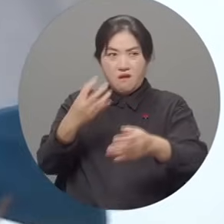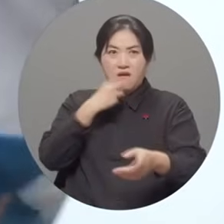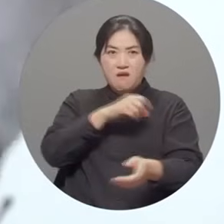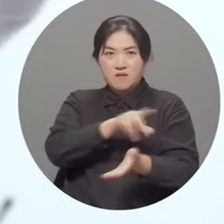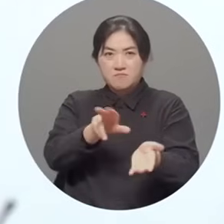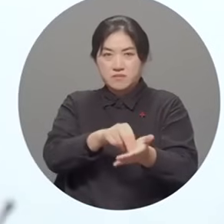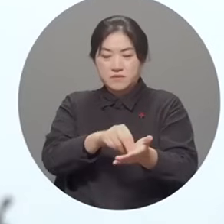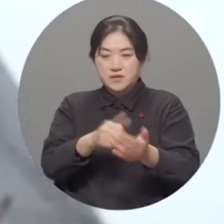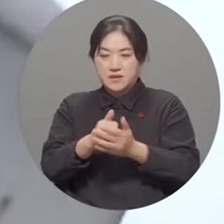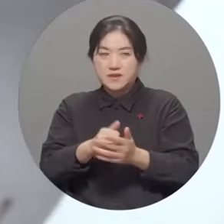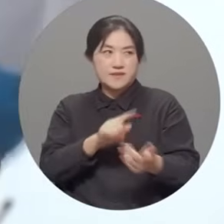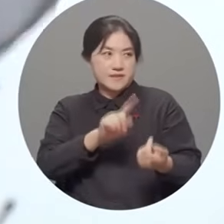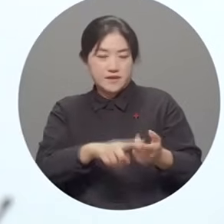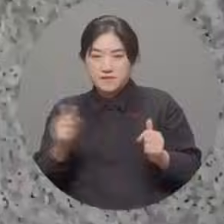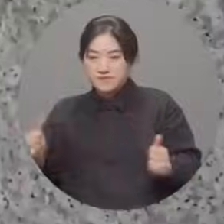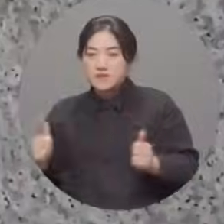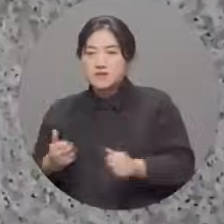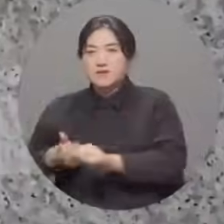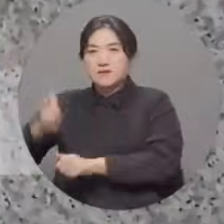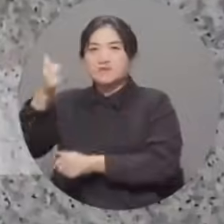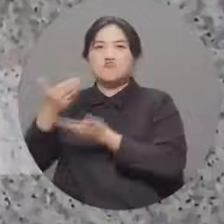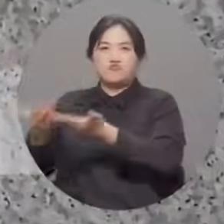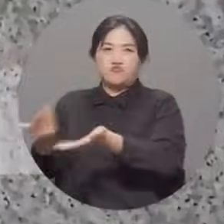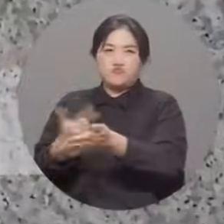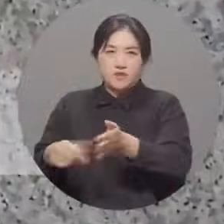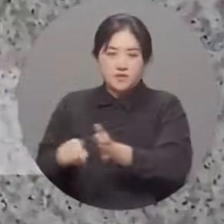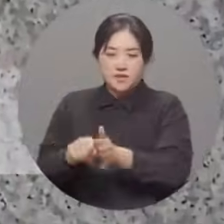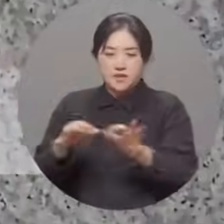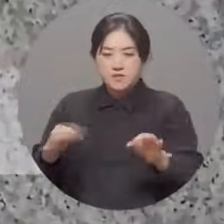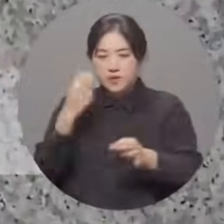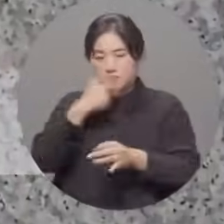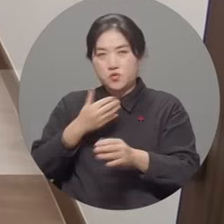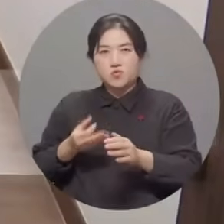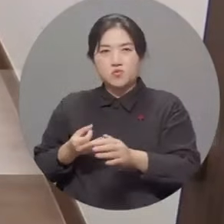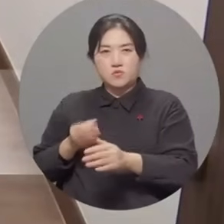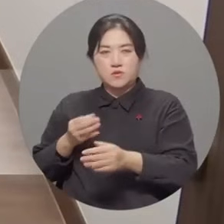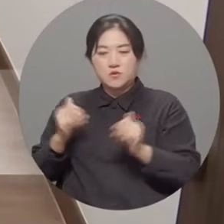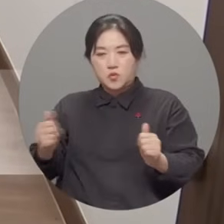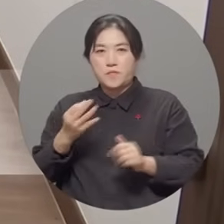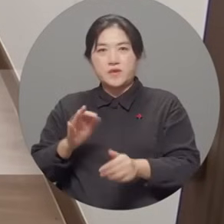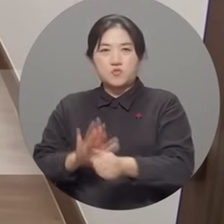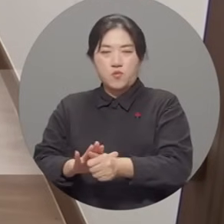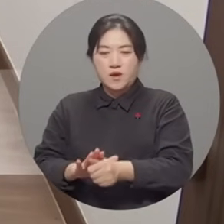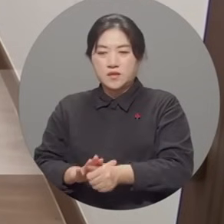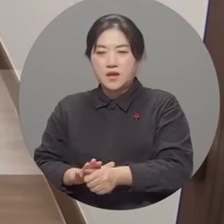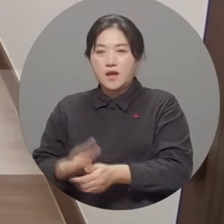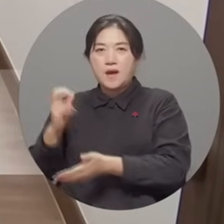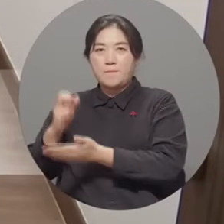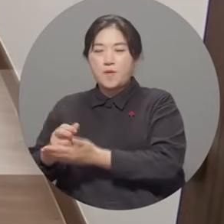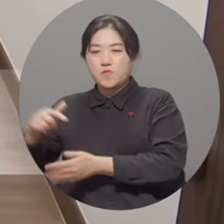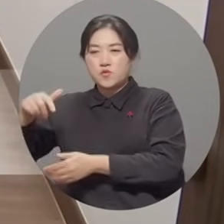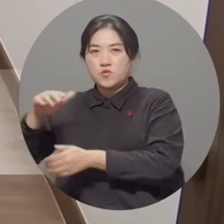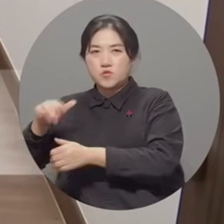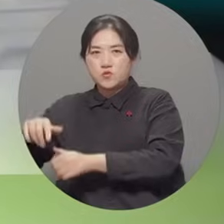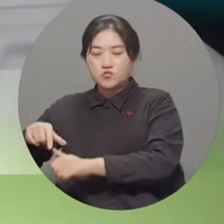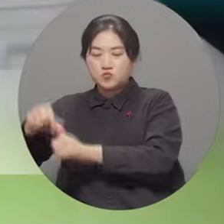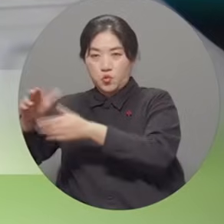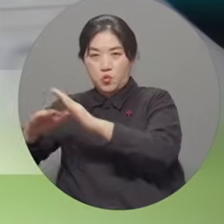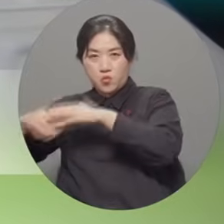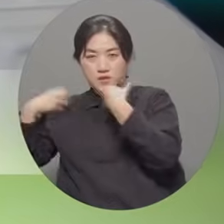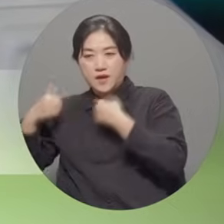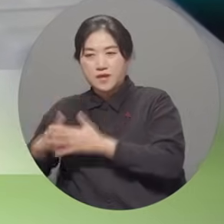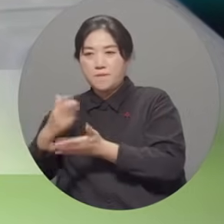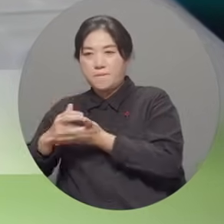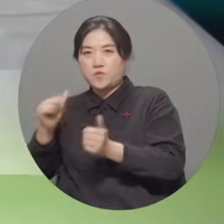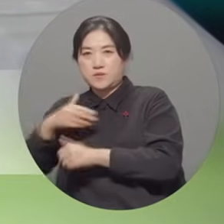판례가 나오게 하는 방안입니다. 금감원은 소송 비용을, 대한법률구조공단은 변호사를 지원하면서 범정부